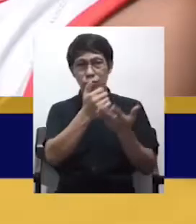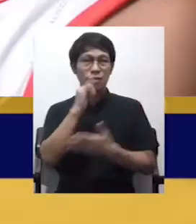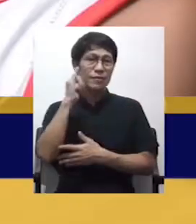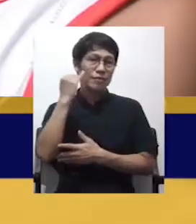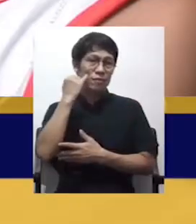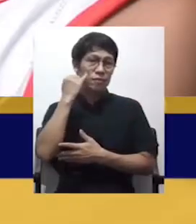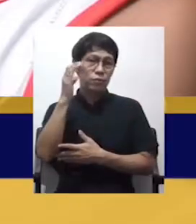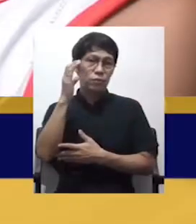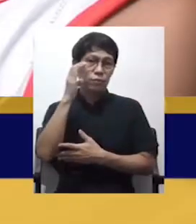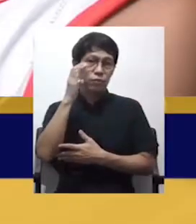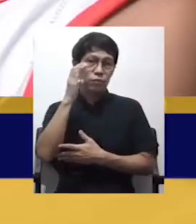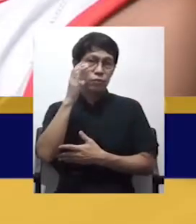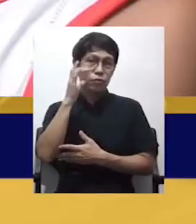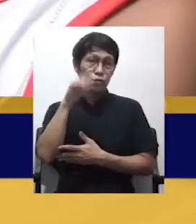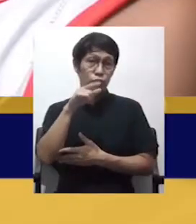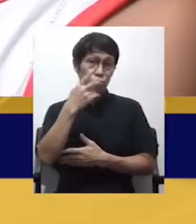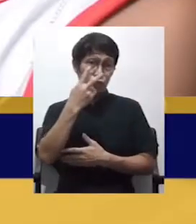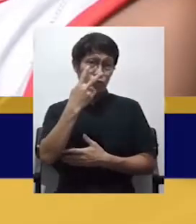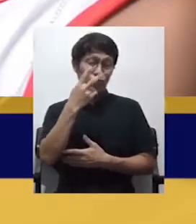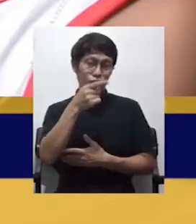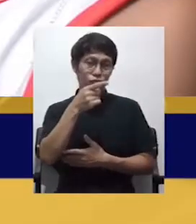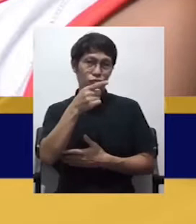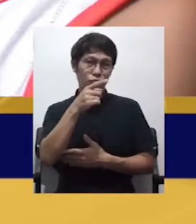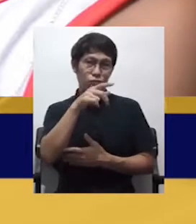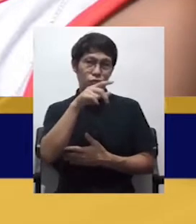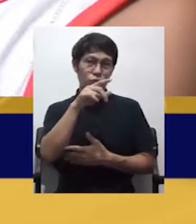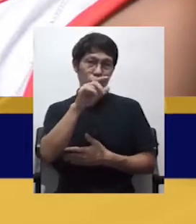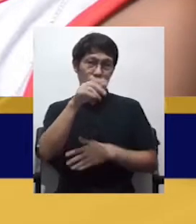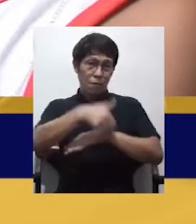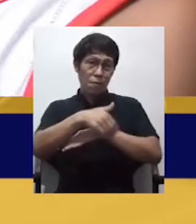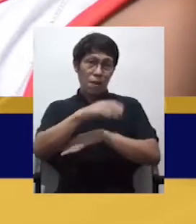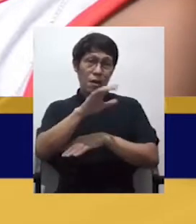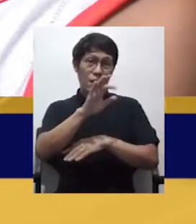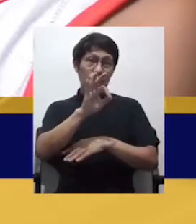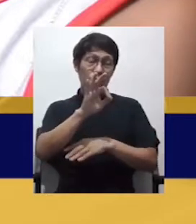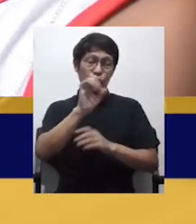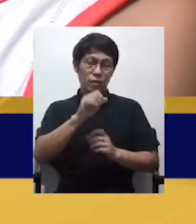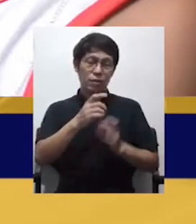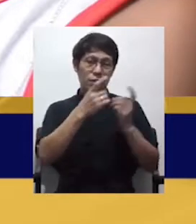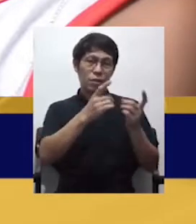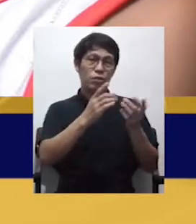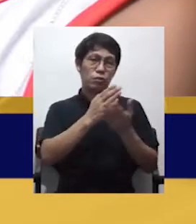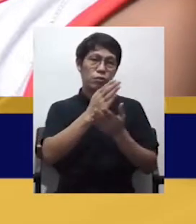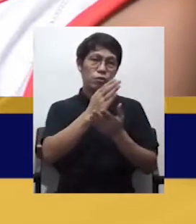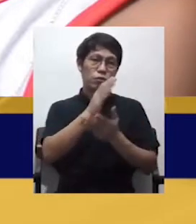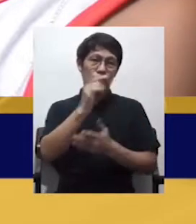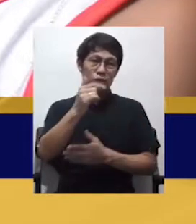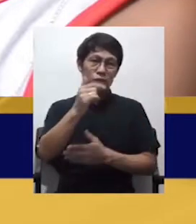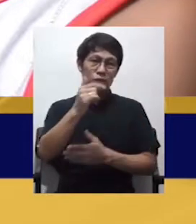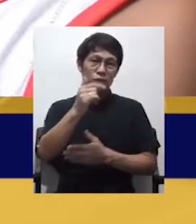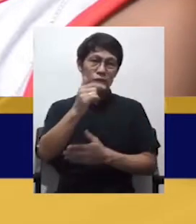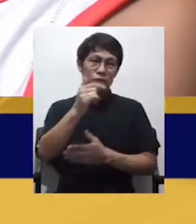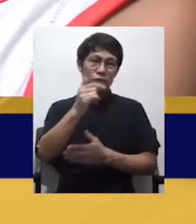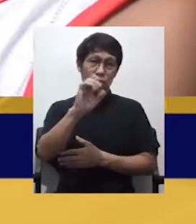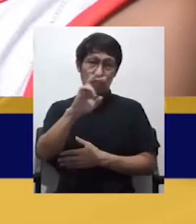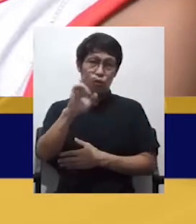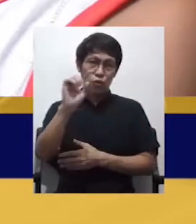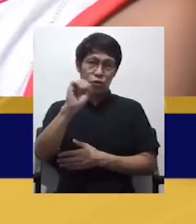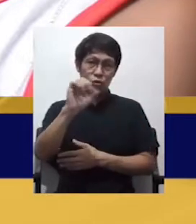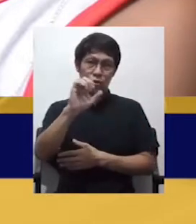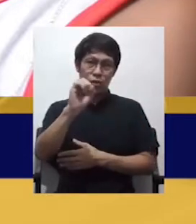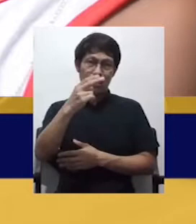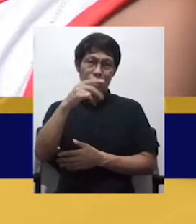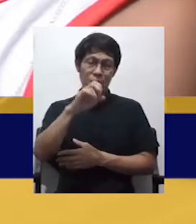Para sa mga nais tumulong kay Jerome Cruz, nasa screen natin ang ating mga bank accounts. Pwede rin kayo mag-donate sa pamamagitan